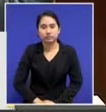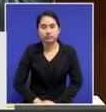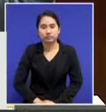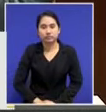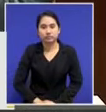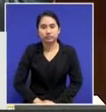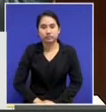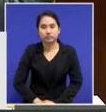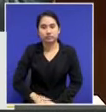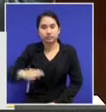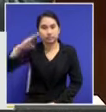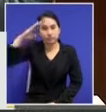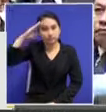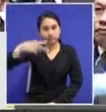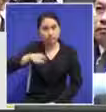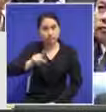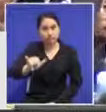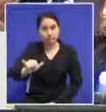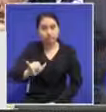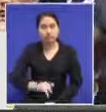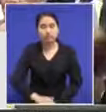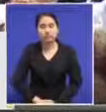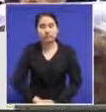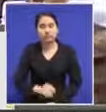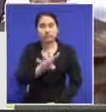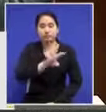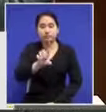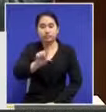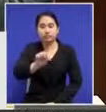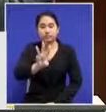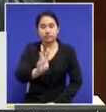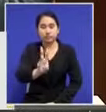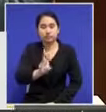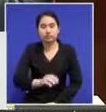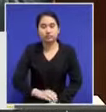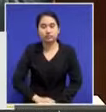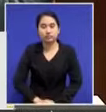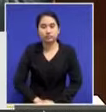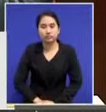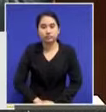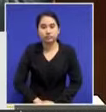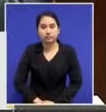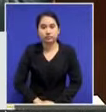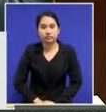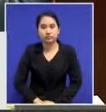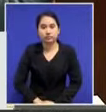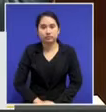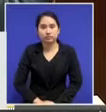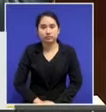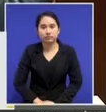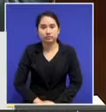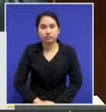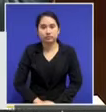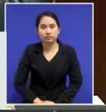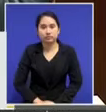ง พลเอกประยุทธ์จันทร์โอชาครับ 426นายมิ่งขวัญแสงสุวรรณ